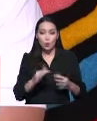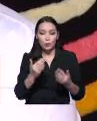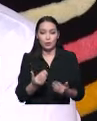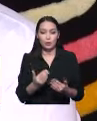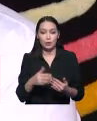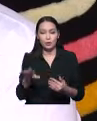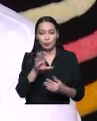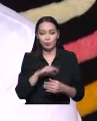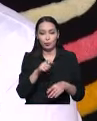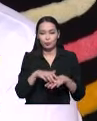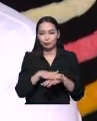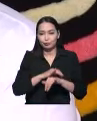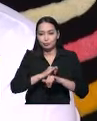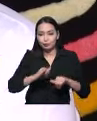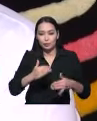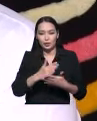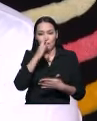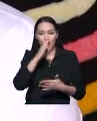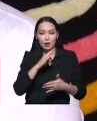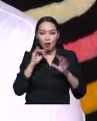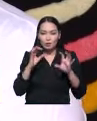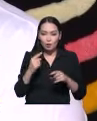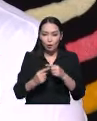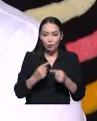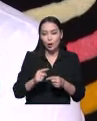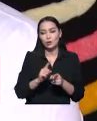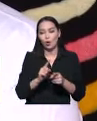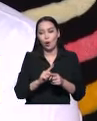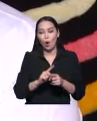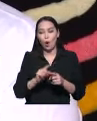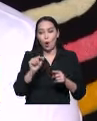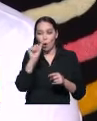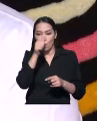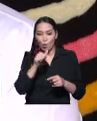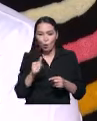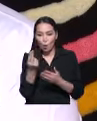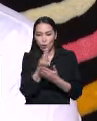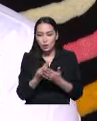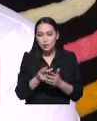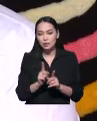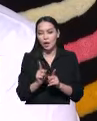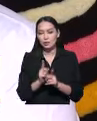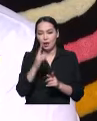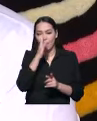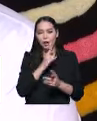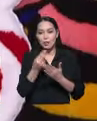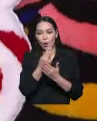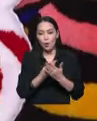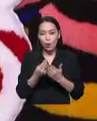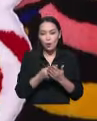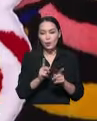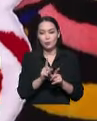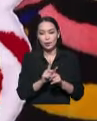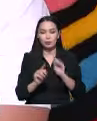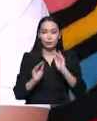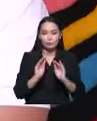алшақтап барады. Бүкіл қазақтың салт-дәстүрін, нелерін, оюларын көрсетіп, ою өрнектерімен кілемдер әзірлеп, жүзеге